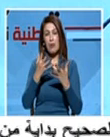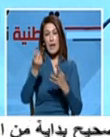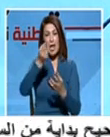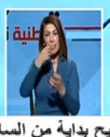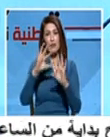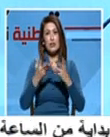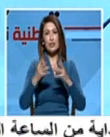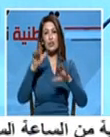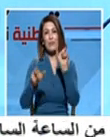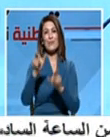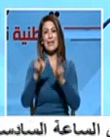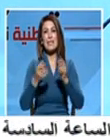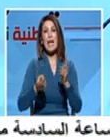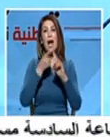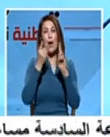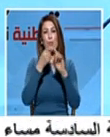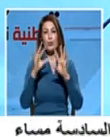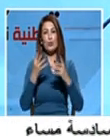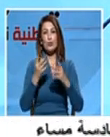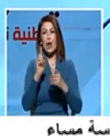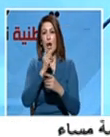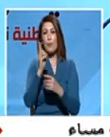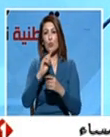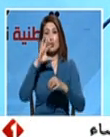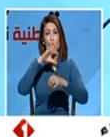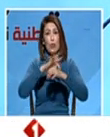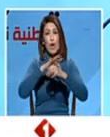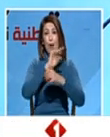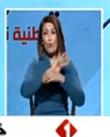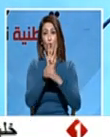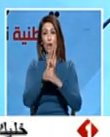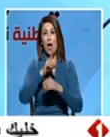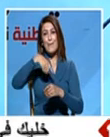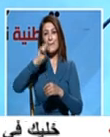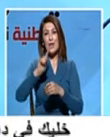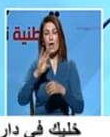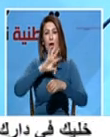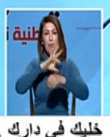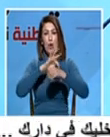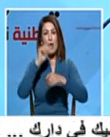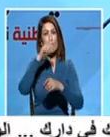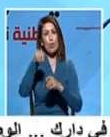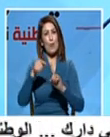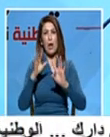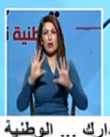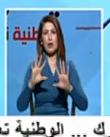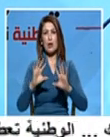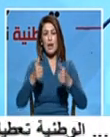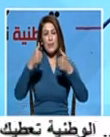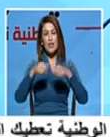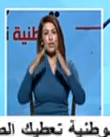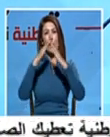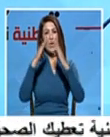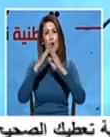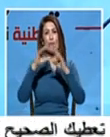اللي ما همش معنيين بالفيروس كورونا، لكن هم معنيين بطريقة مباشرة في أنهم يحافظوا على أنفسهم، وأنه الأطفال اللي